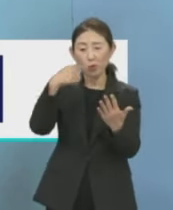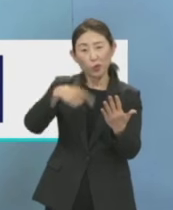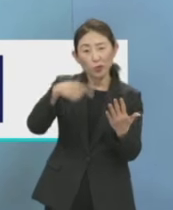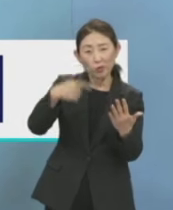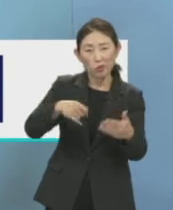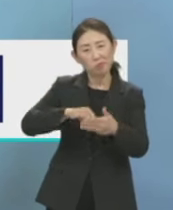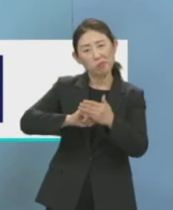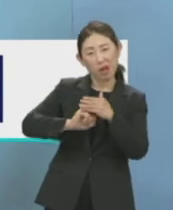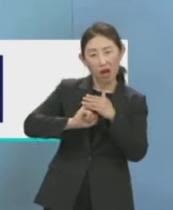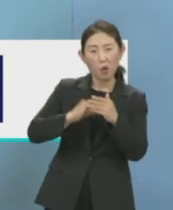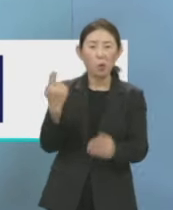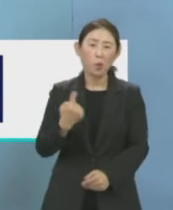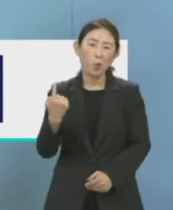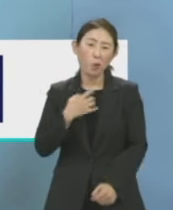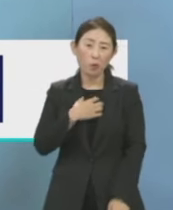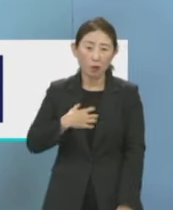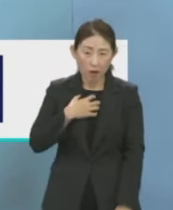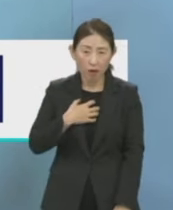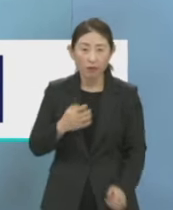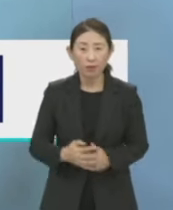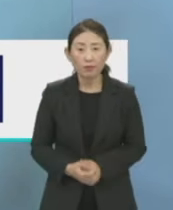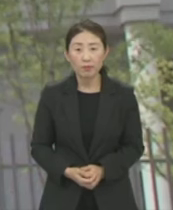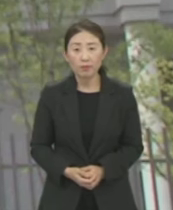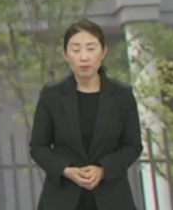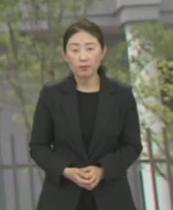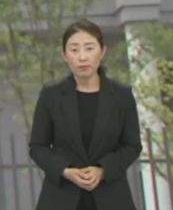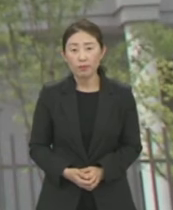불가피해 보입니다. 김진석 기자입니다.